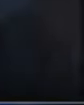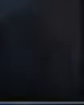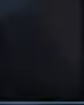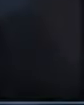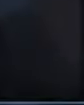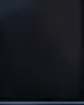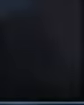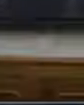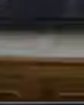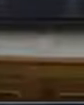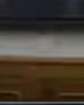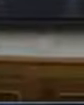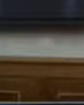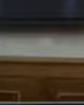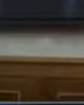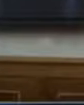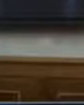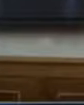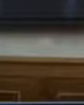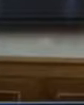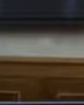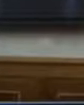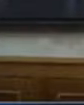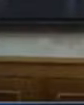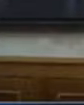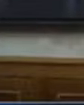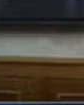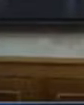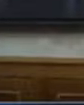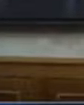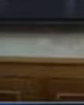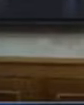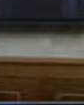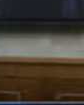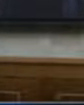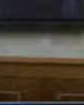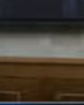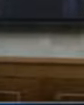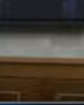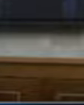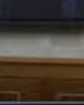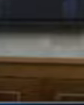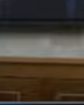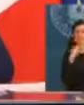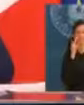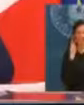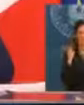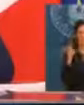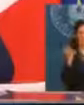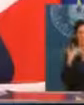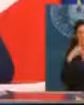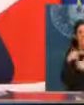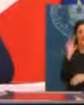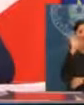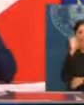hanno minori condizionalità rispetto alle risorse del recovery, perché gli approcci ideologici, quando si fa i